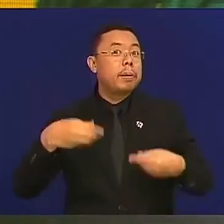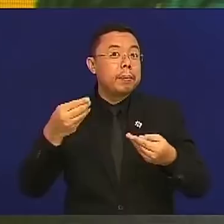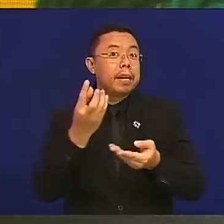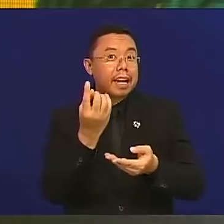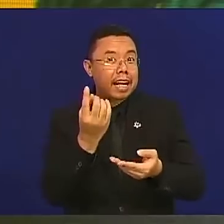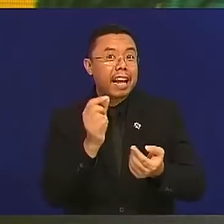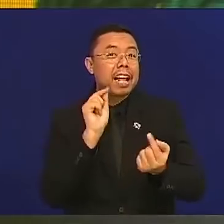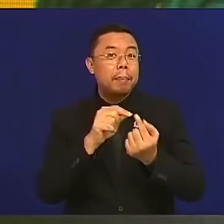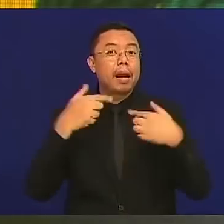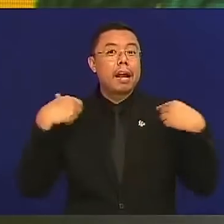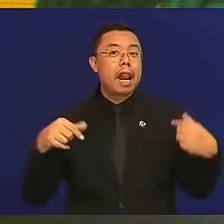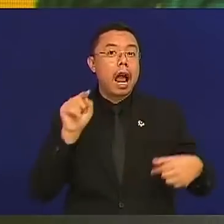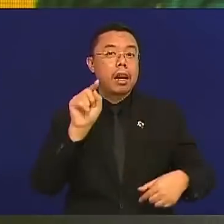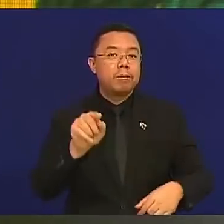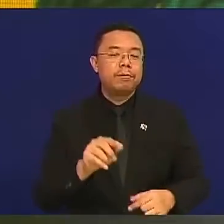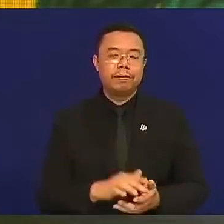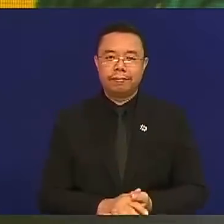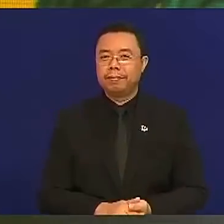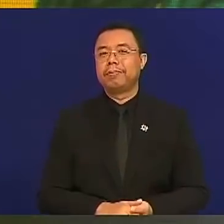nilai terhadap gelarmu.